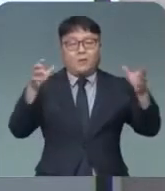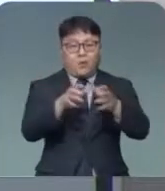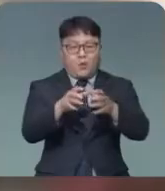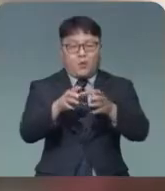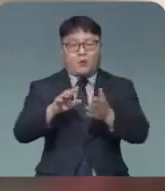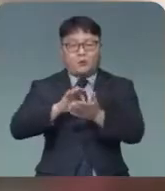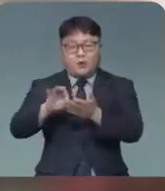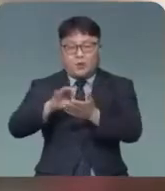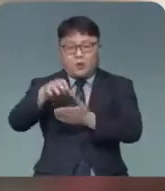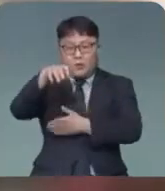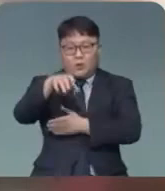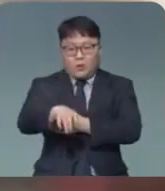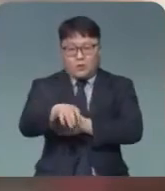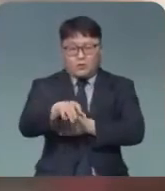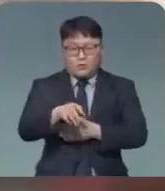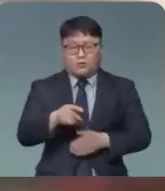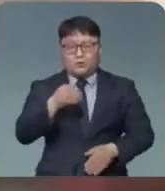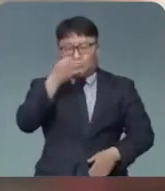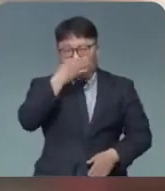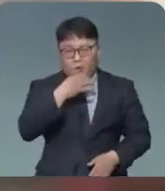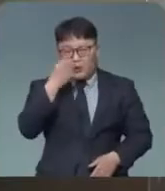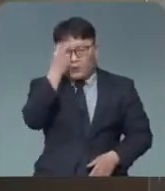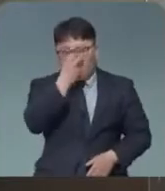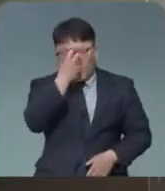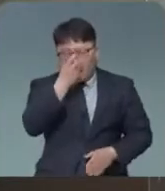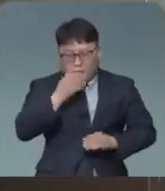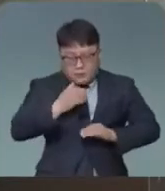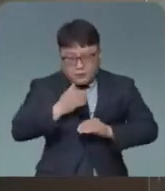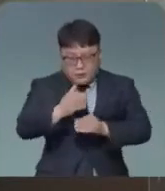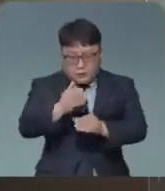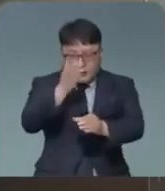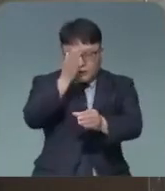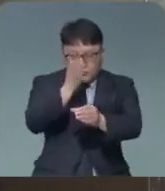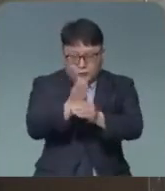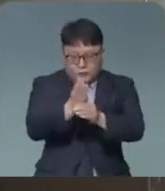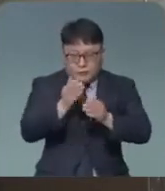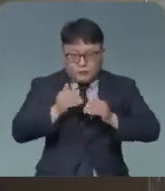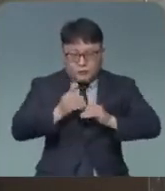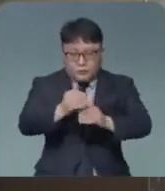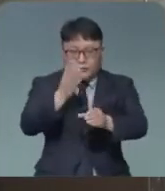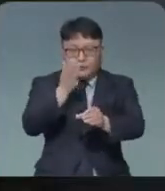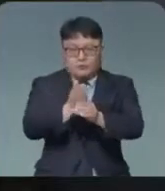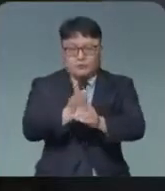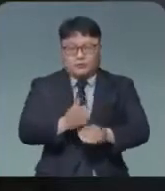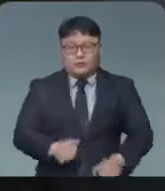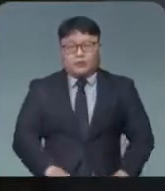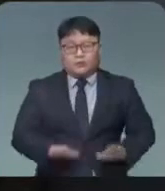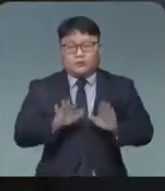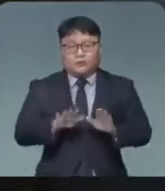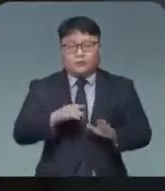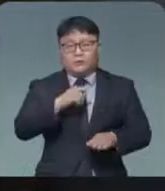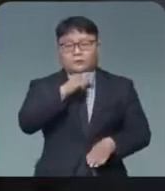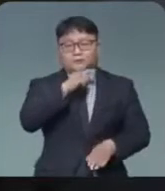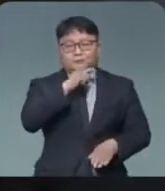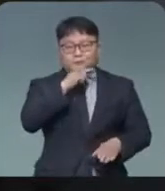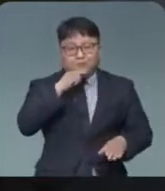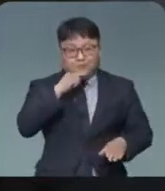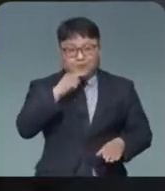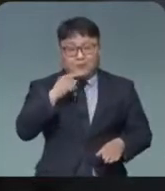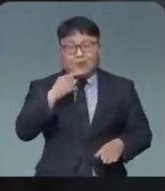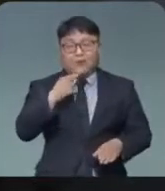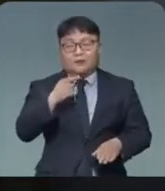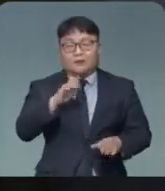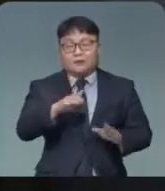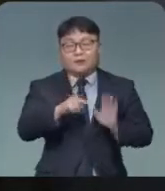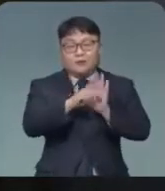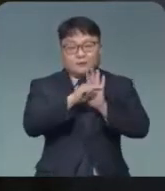등을 대상으로 효율적 추적 관리에 중점을 두고 있다고 밝혔습니다. 지금은 음성을 받았지만 잠복기